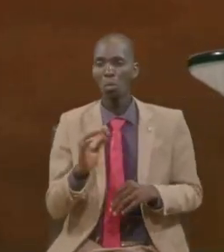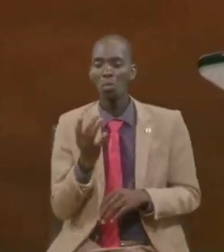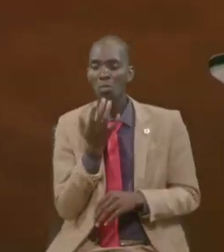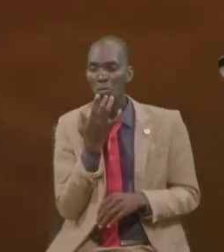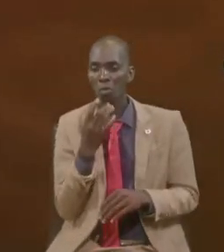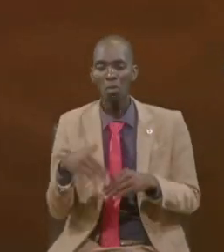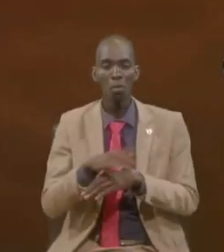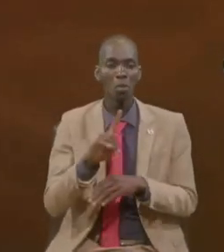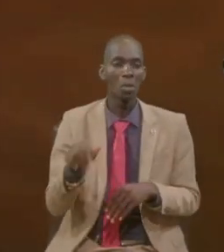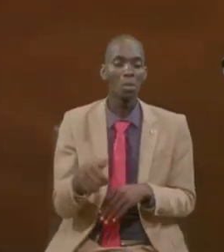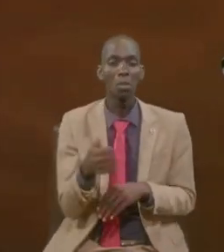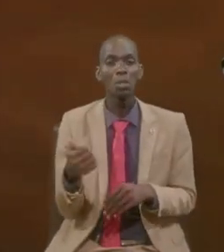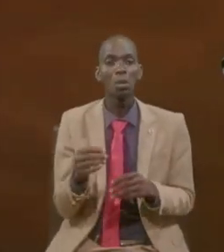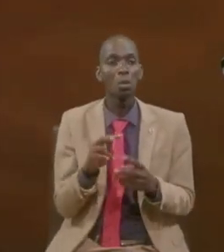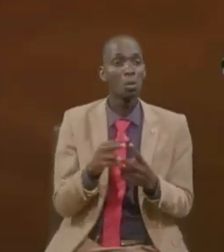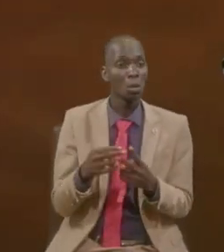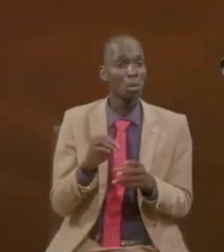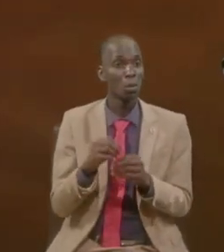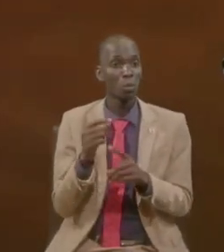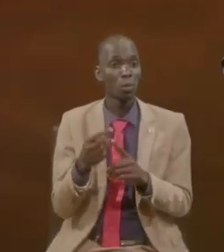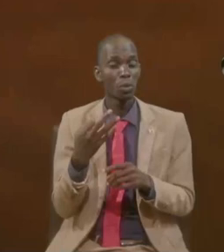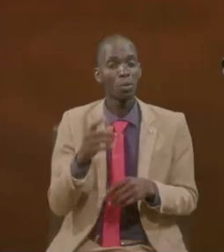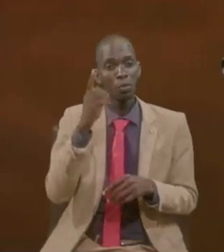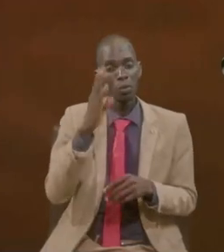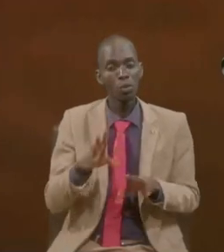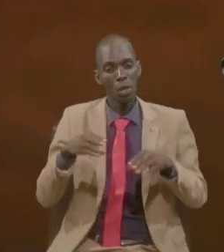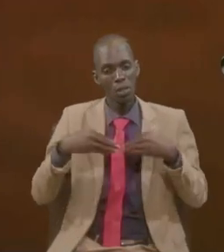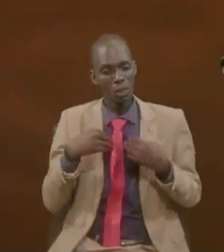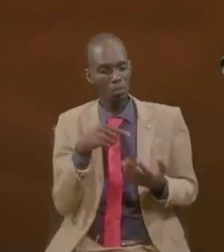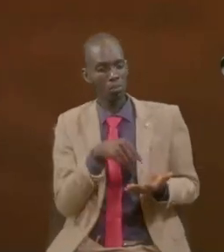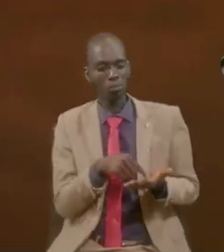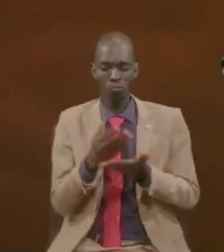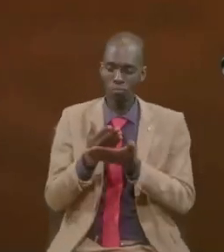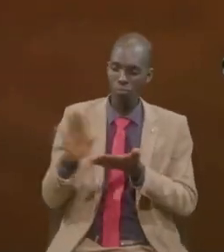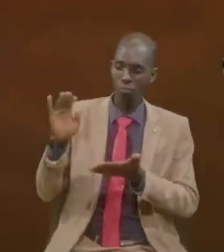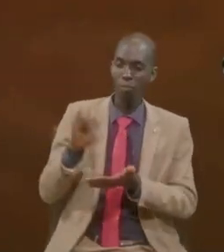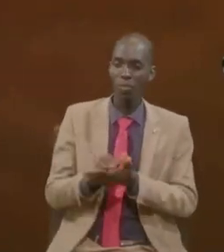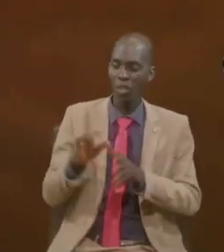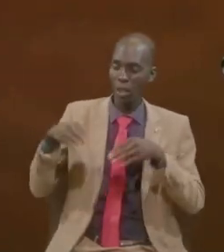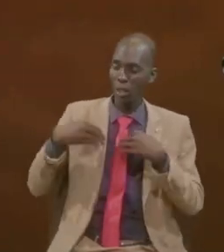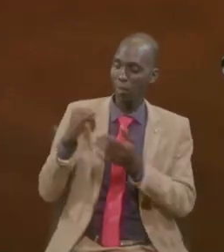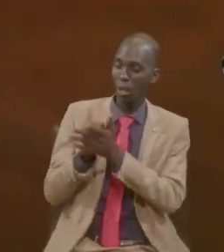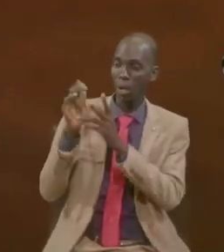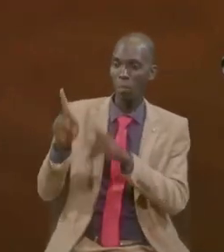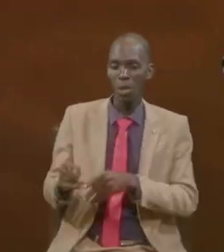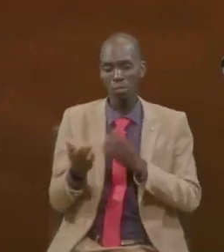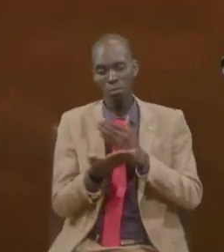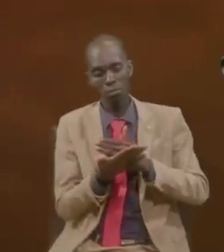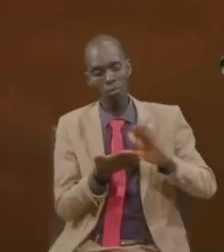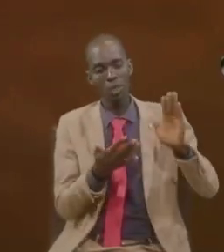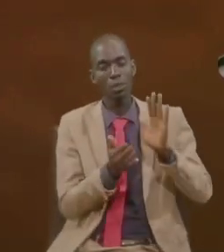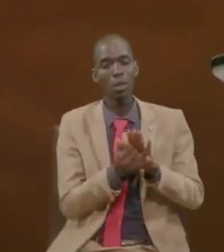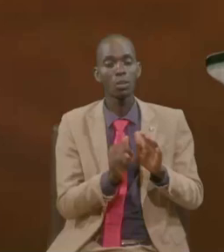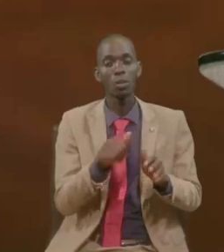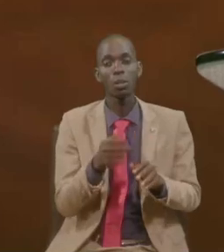avoir acception de personne, que ce soit dans la parole de Dieu, vous acceptez ceci, vous rejetez l'autre là, vous acceptez cette personne,